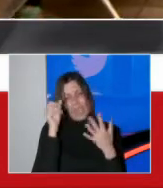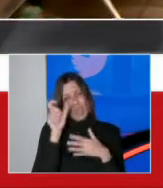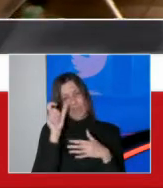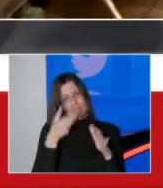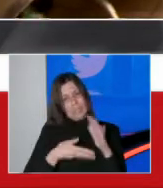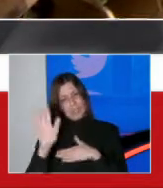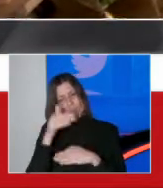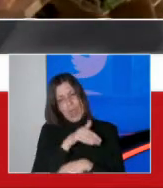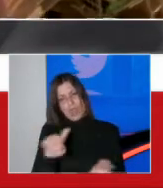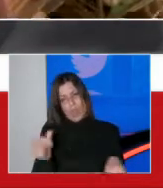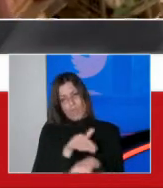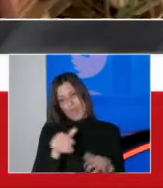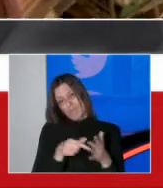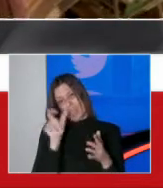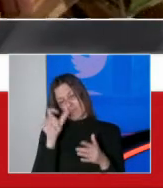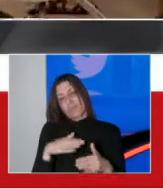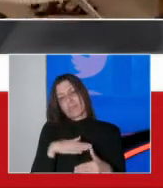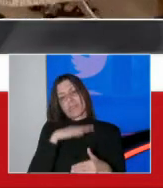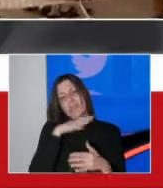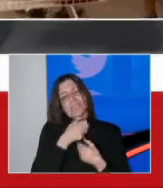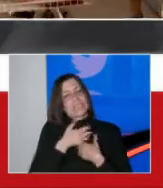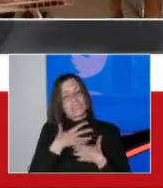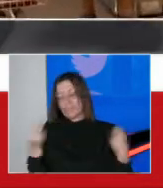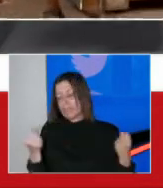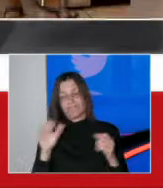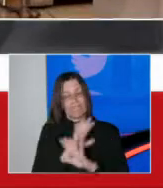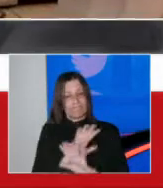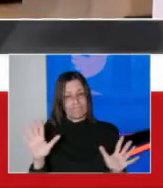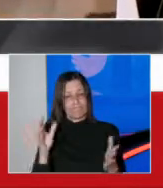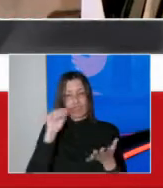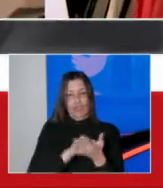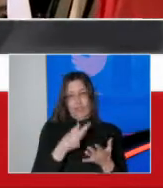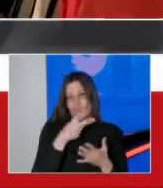יצאו לרחובות, כי לאנשים פשוט נמאס לשלם כן. יותר.